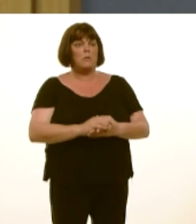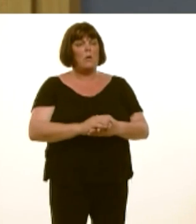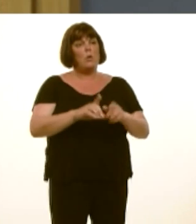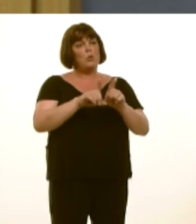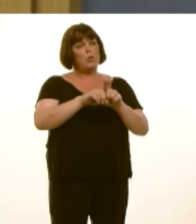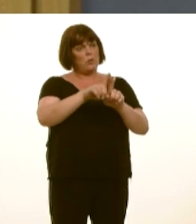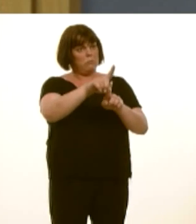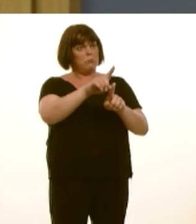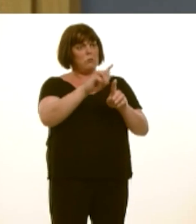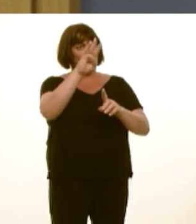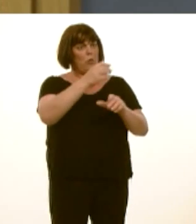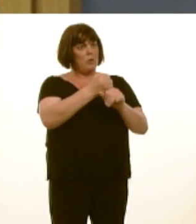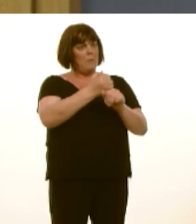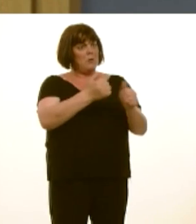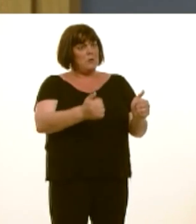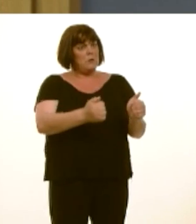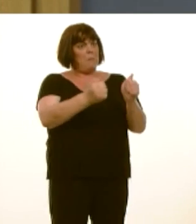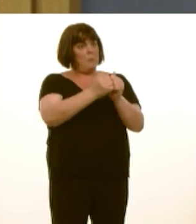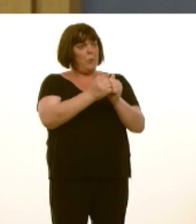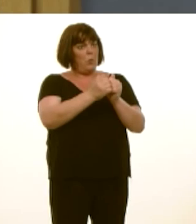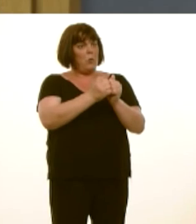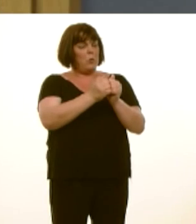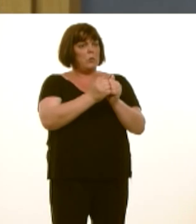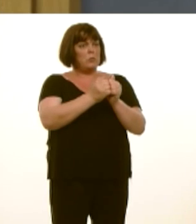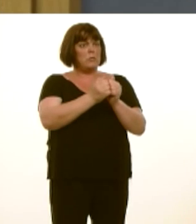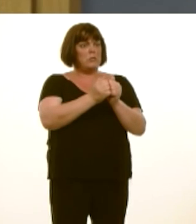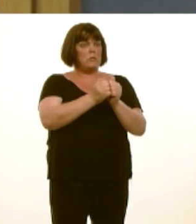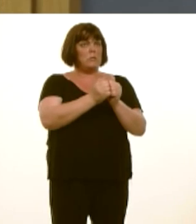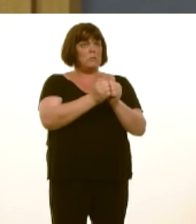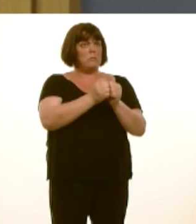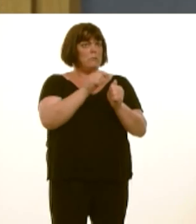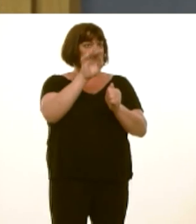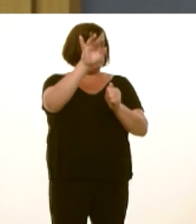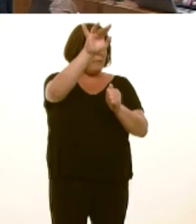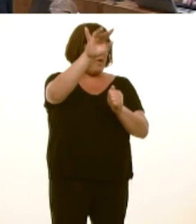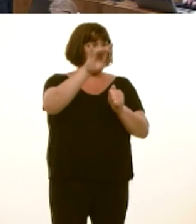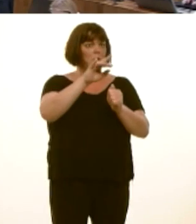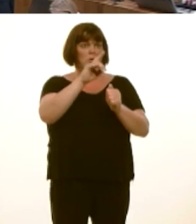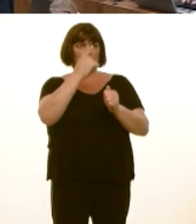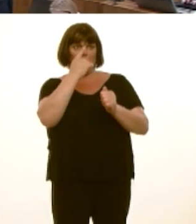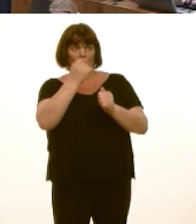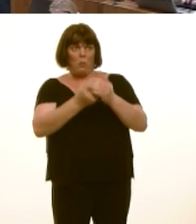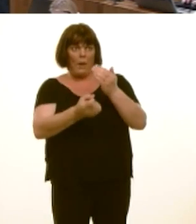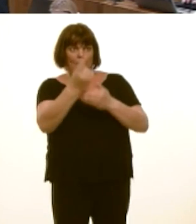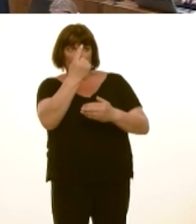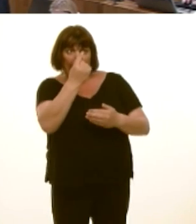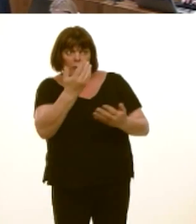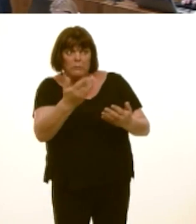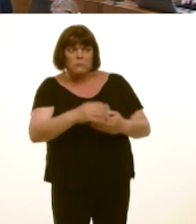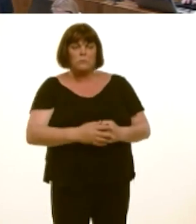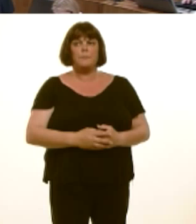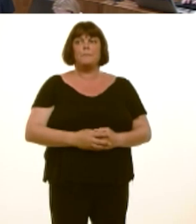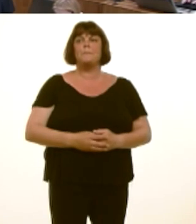i roi i sicrhau bod y math yna o ddatblygiad yn gallu digwydd. Wel, oedd y broblem yn wir i